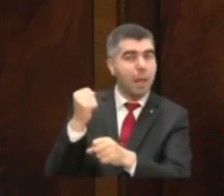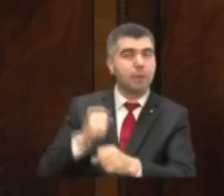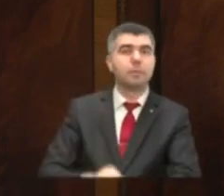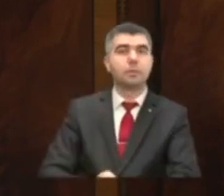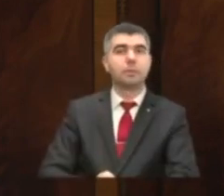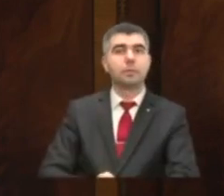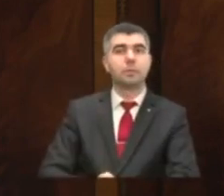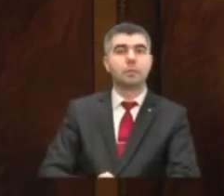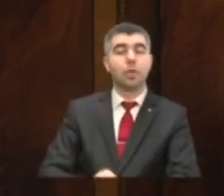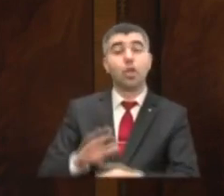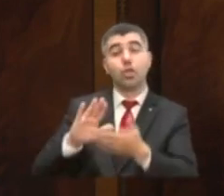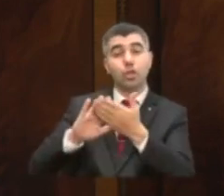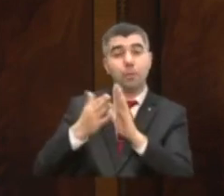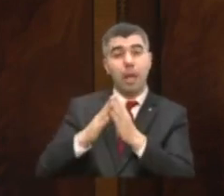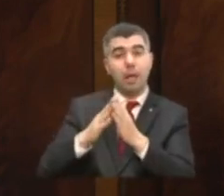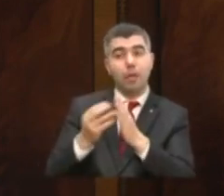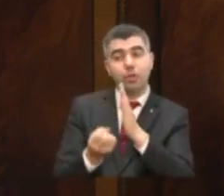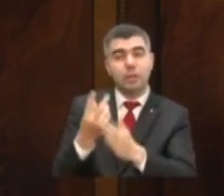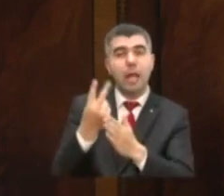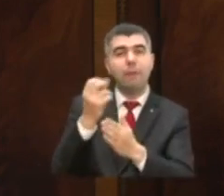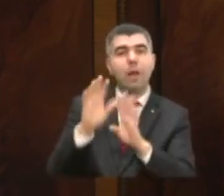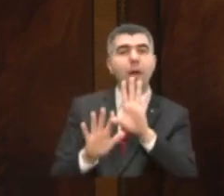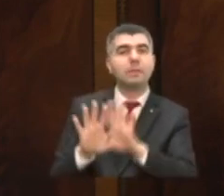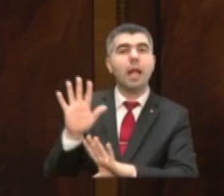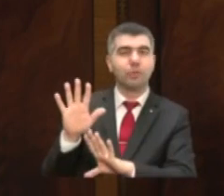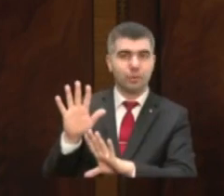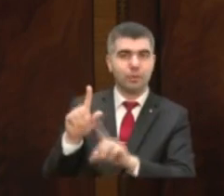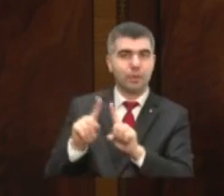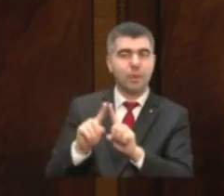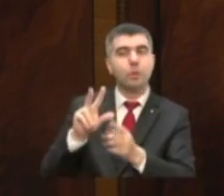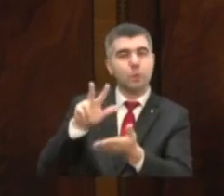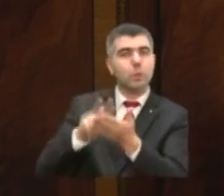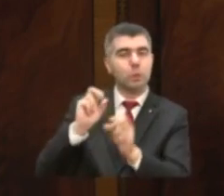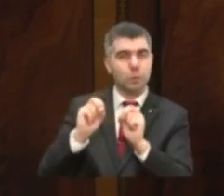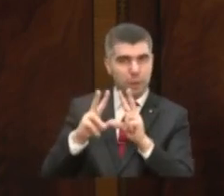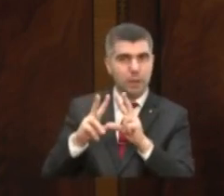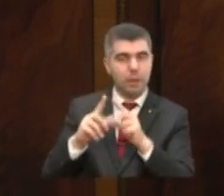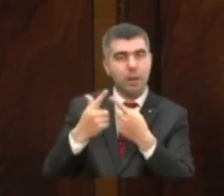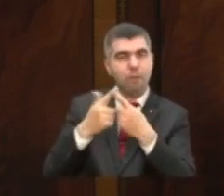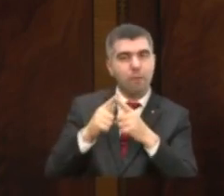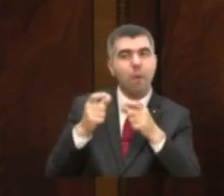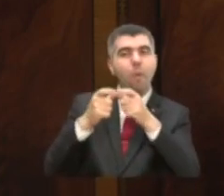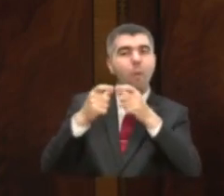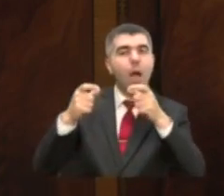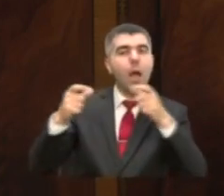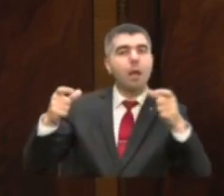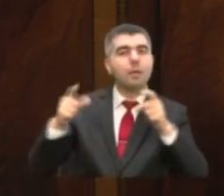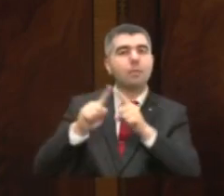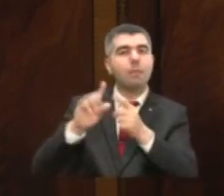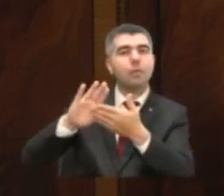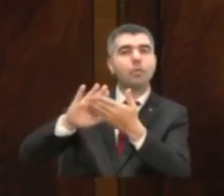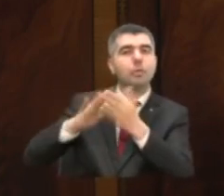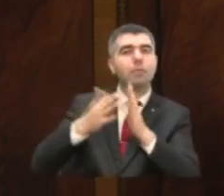بعد 2015، ونتطلع إلى إلغاء هذا القيد الزمني لتمكين عدد واسع من الجمعيات من الاستفادة من هذا